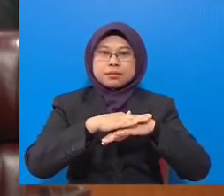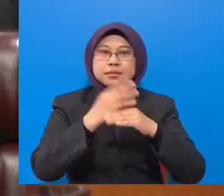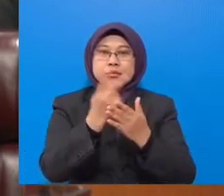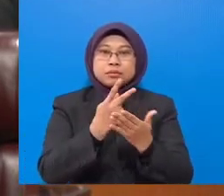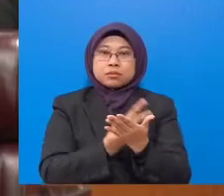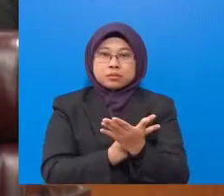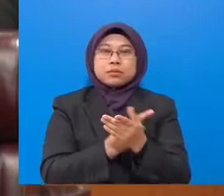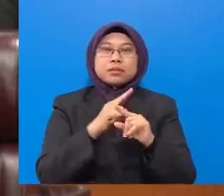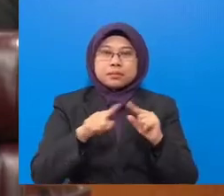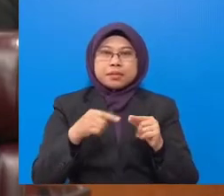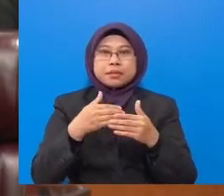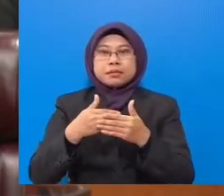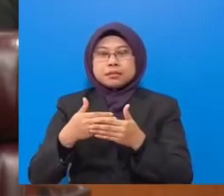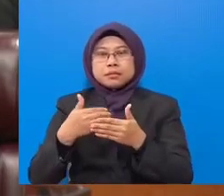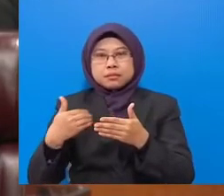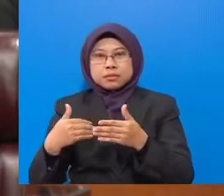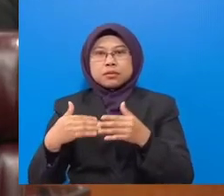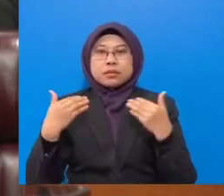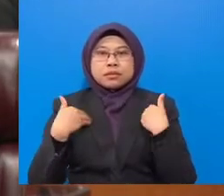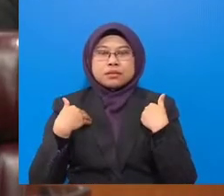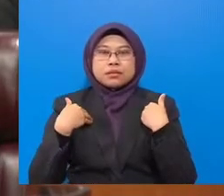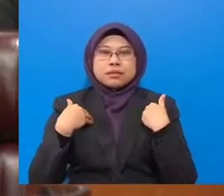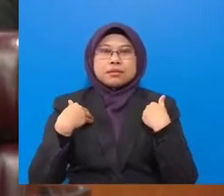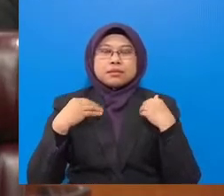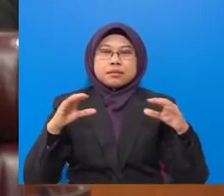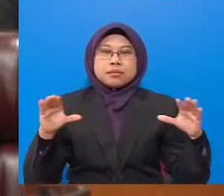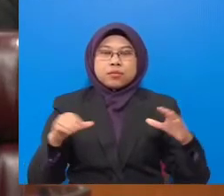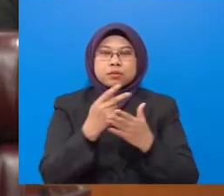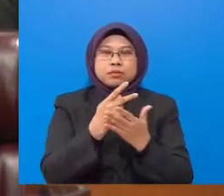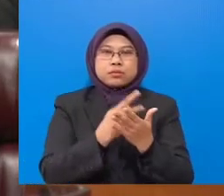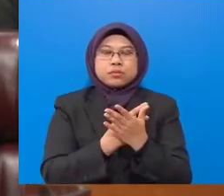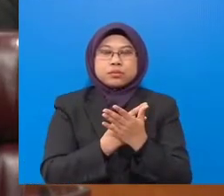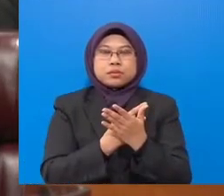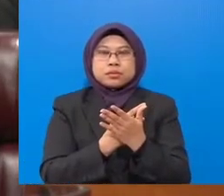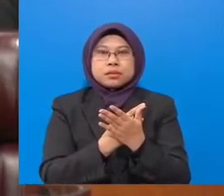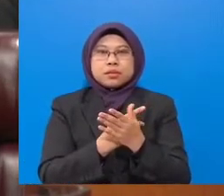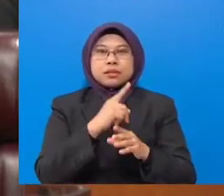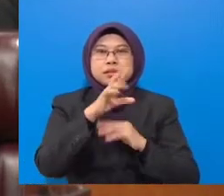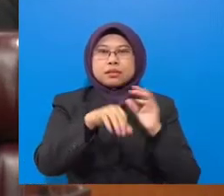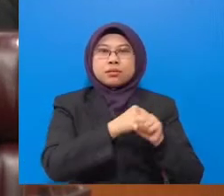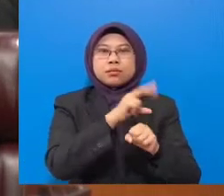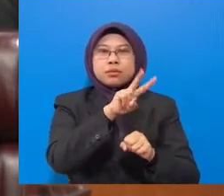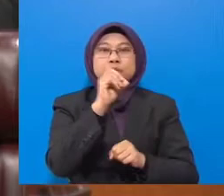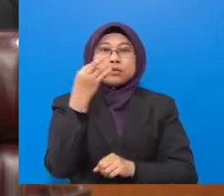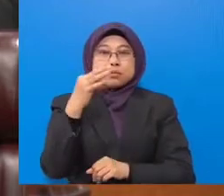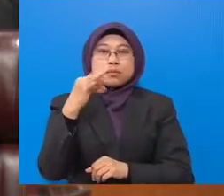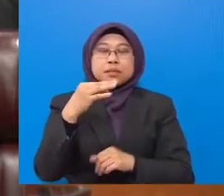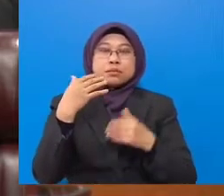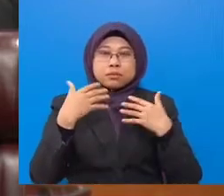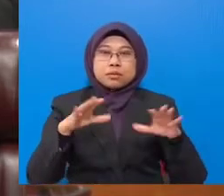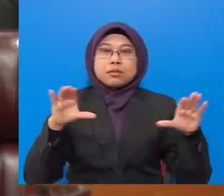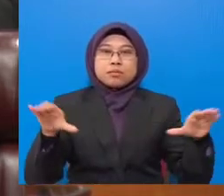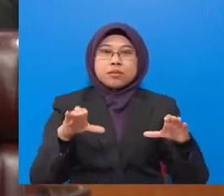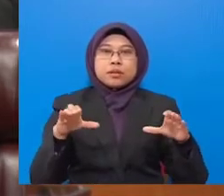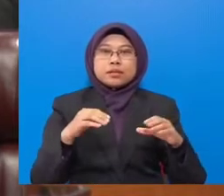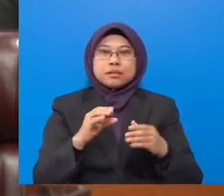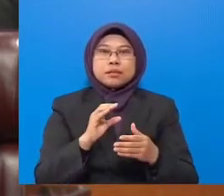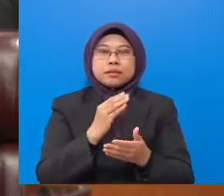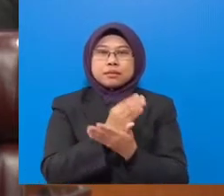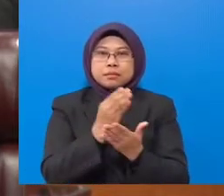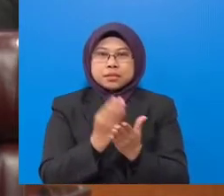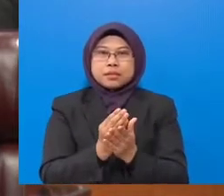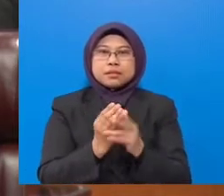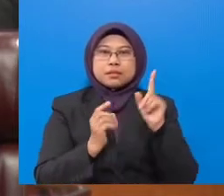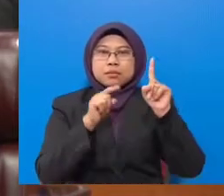mengadakan khusus yang menebak kapan Ntar betta fish yaitu pada tahun 2019 yang kita telah membutuhkan sebanyak